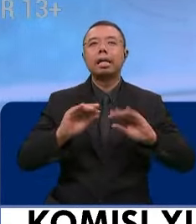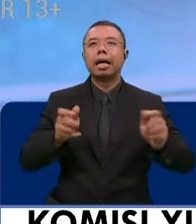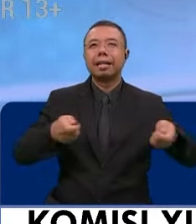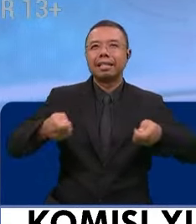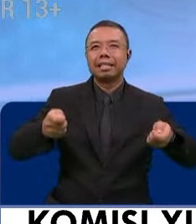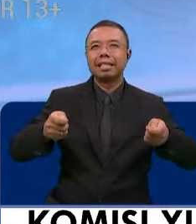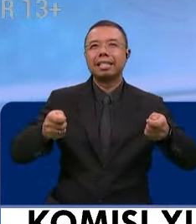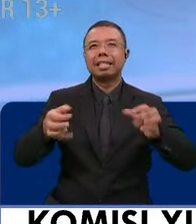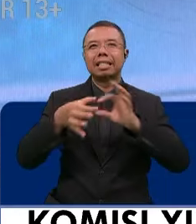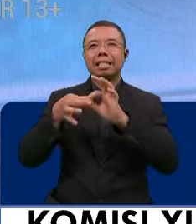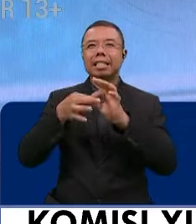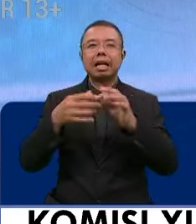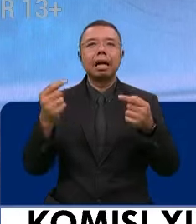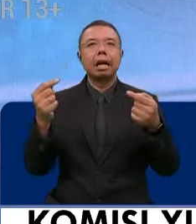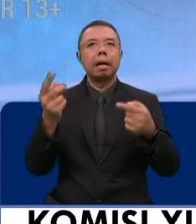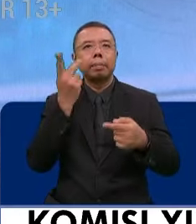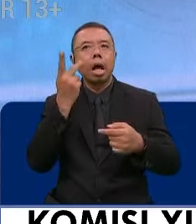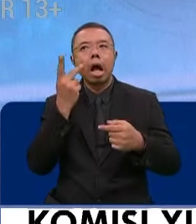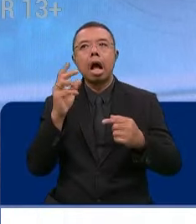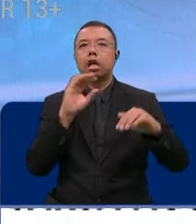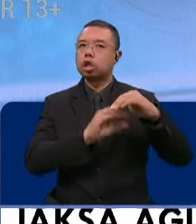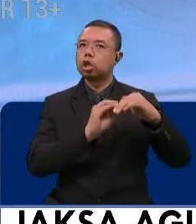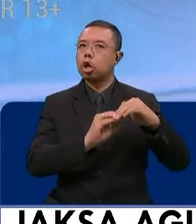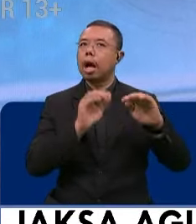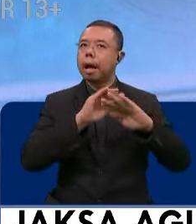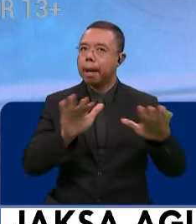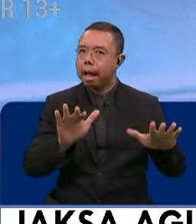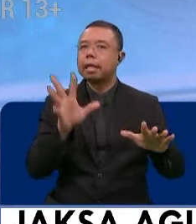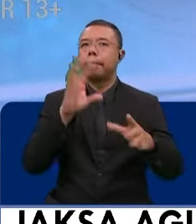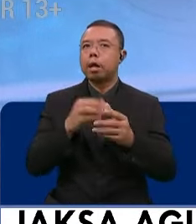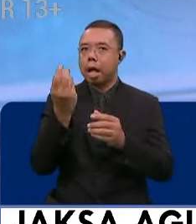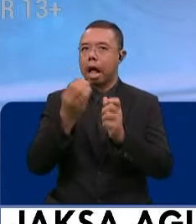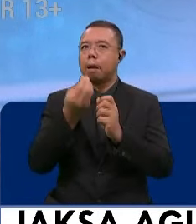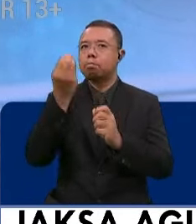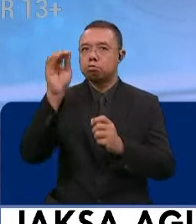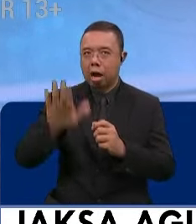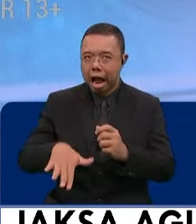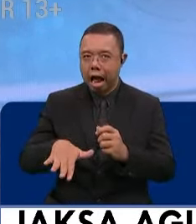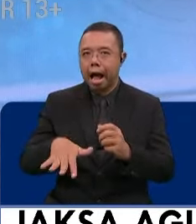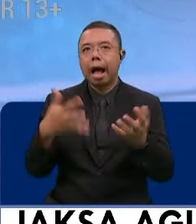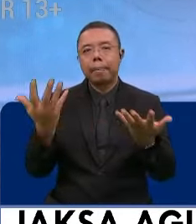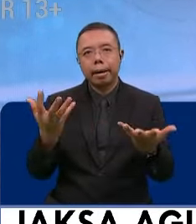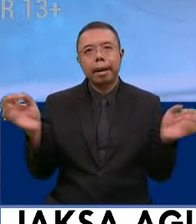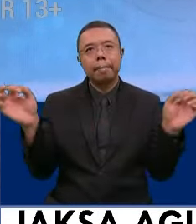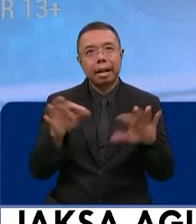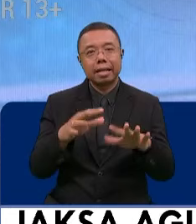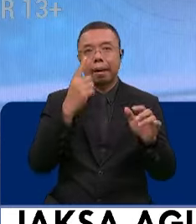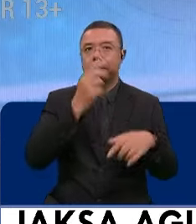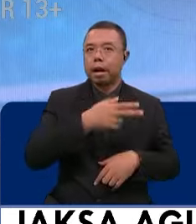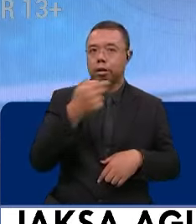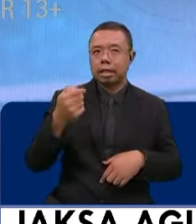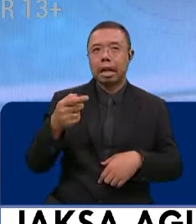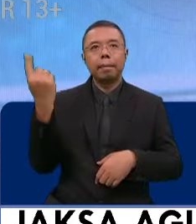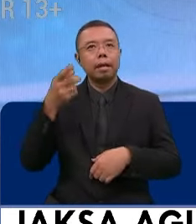terintegrasi, menjaga ketersediaan stok dan keterjangkauan harga pangan. Bagaimana praktek sinergi ini dilakukan Bank Indonesia dan pemerintah Kota